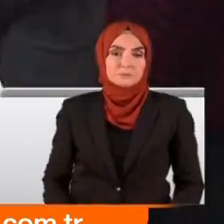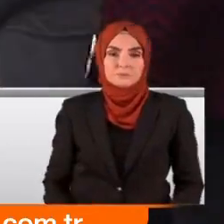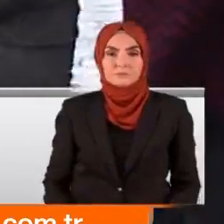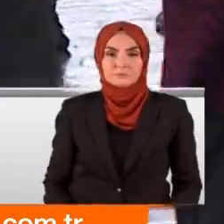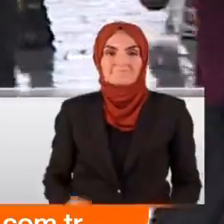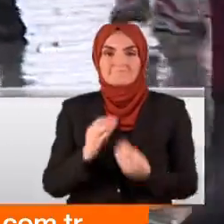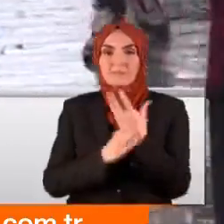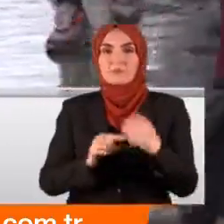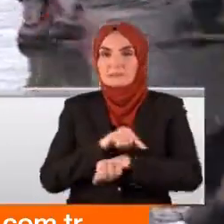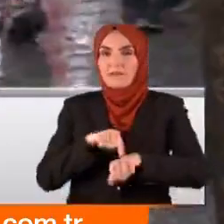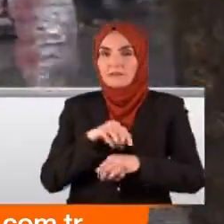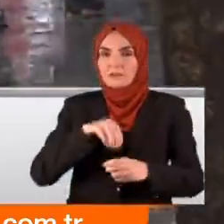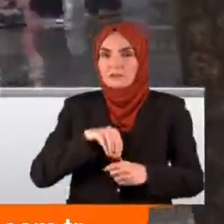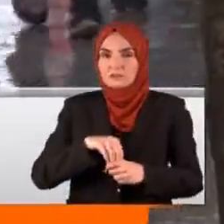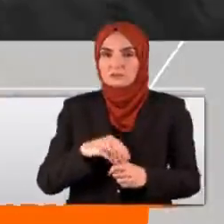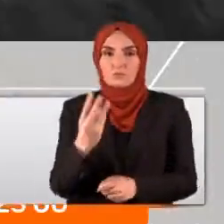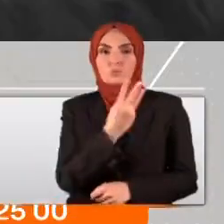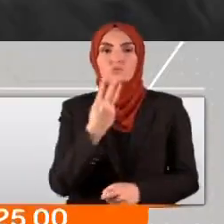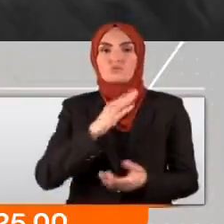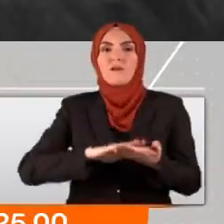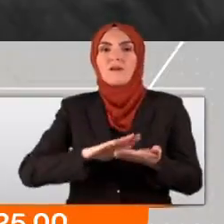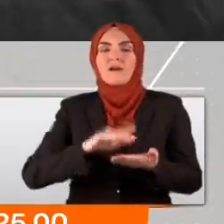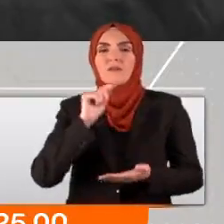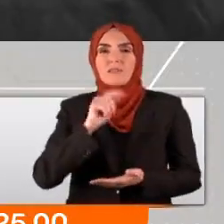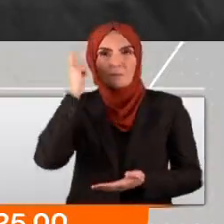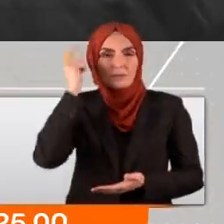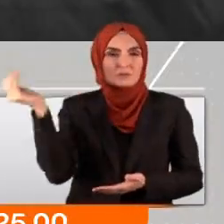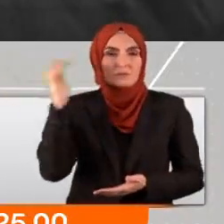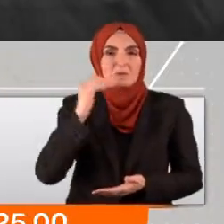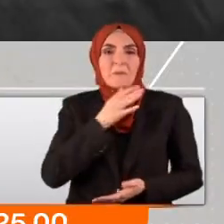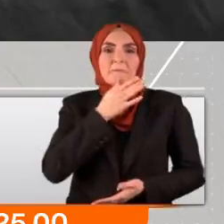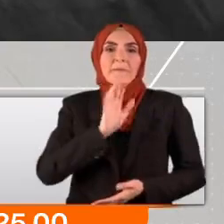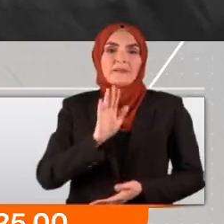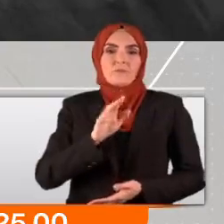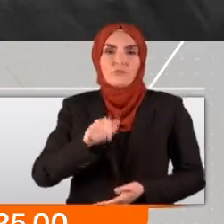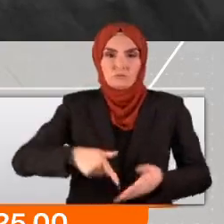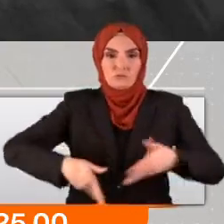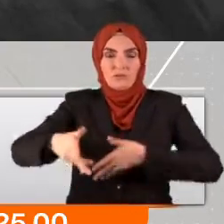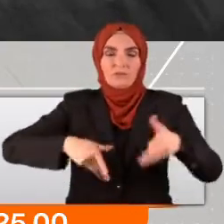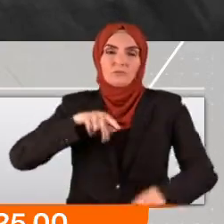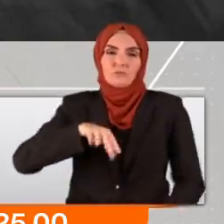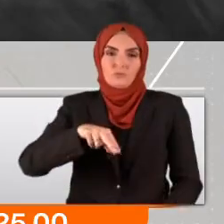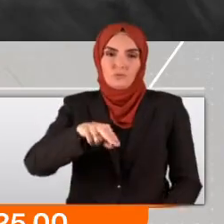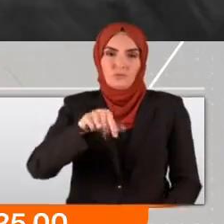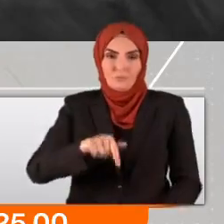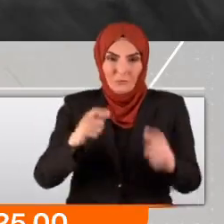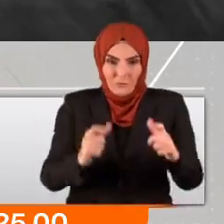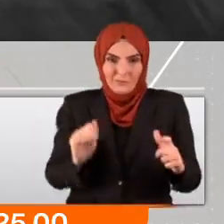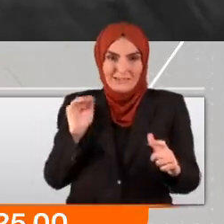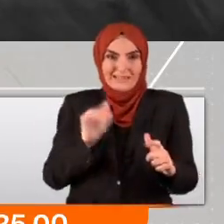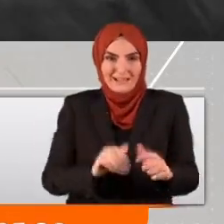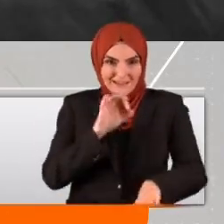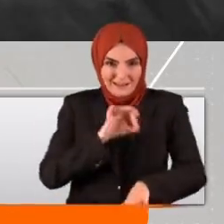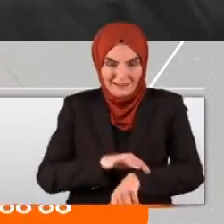Sabah saatleriydi. Üç arkadaş başlarına geleceklerden habersiz bu caddede yürüyüş halindeydi. Tam buraya geldikleri sırada yanlarına bir otomobil